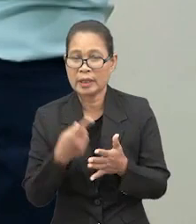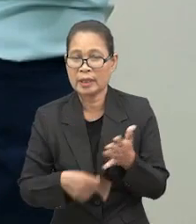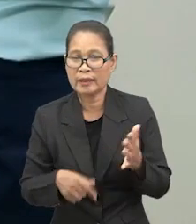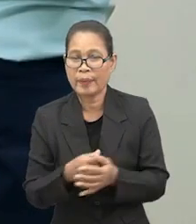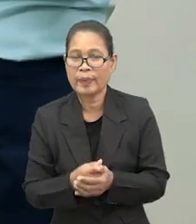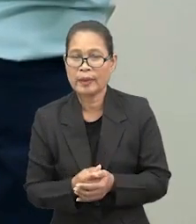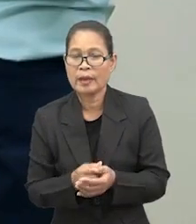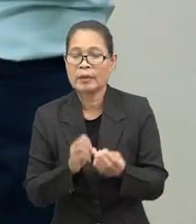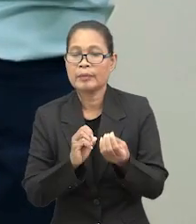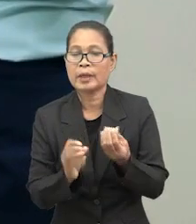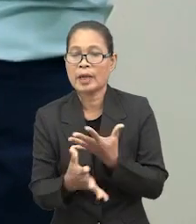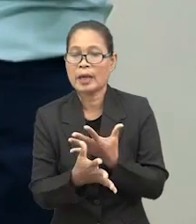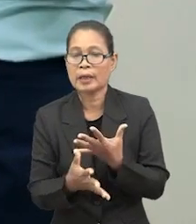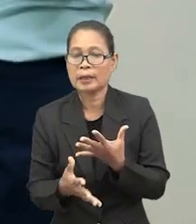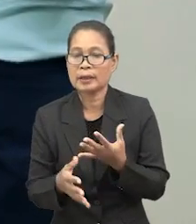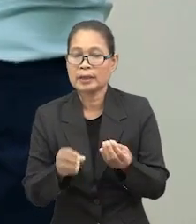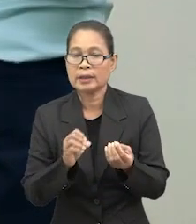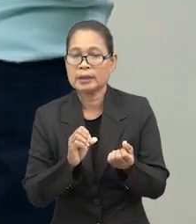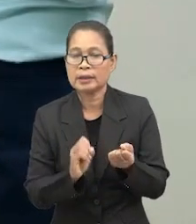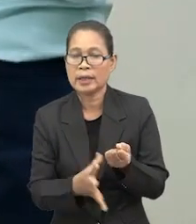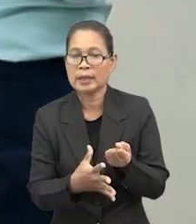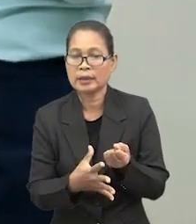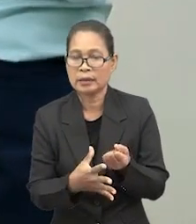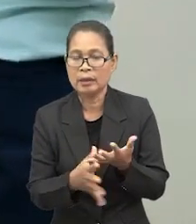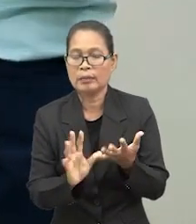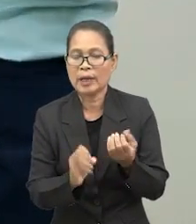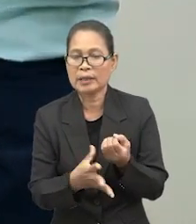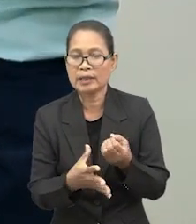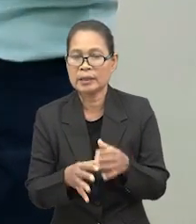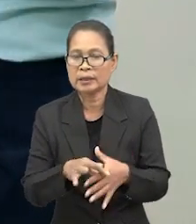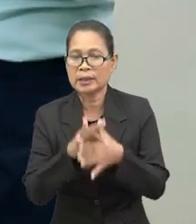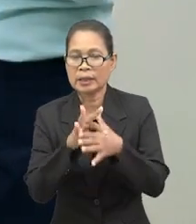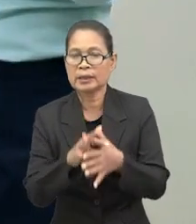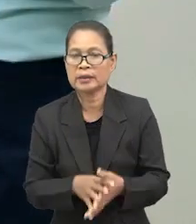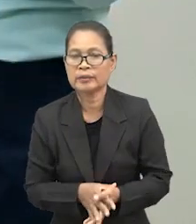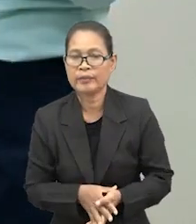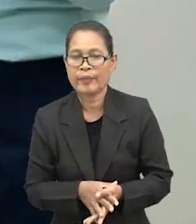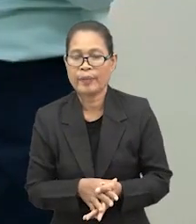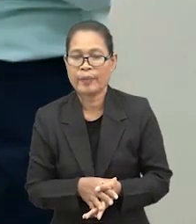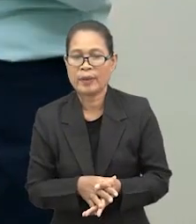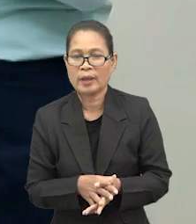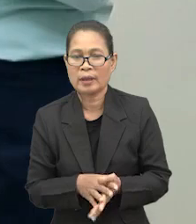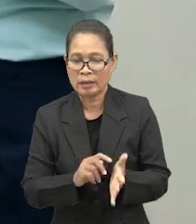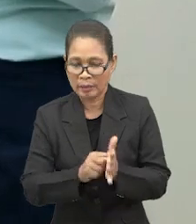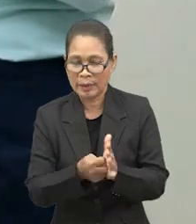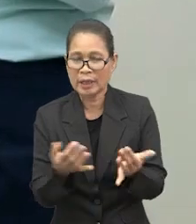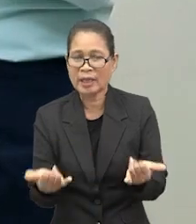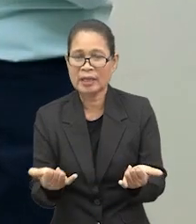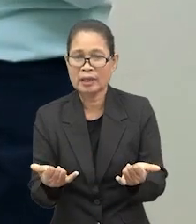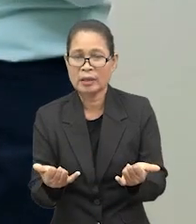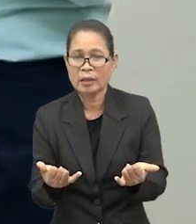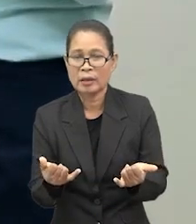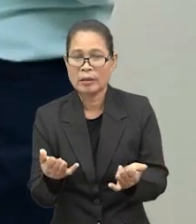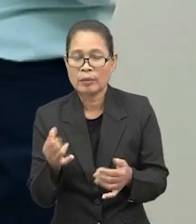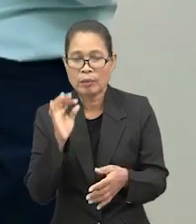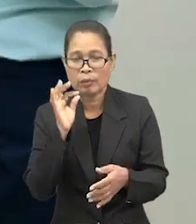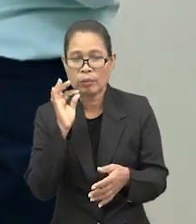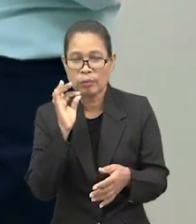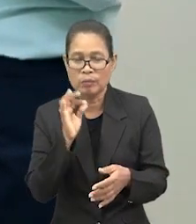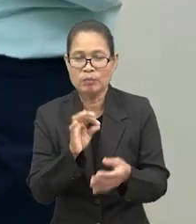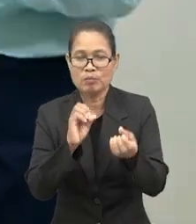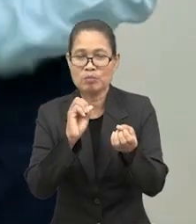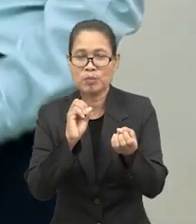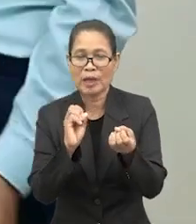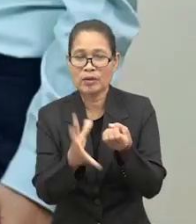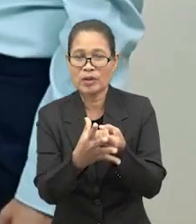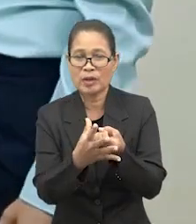ngôn miền tụng ngôn đây khá bẩn lai sạch lai chơ chả phần đỏ pê dưỡng nẹt